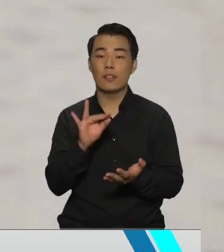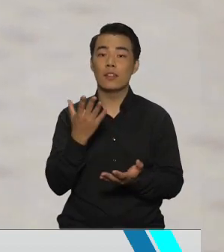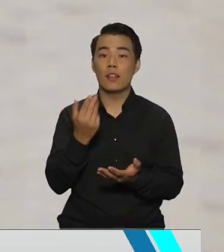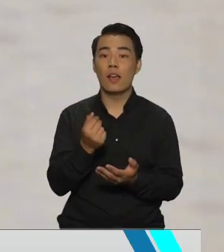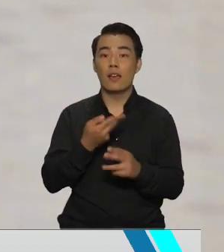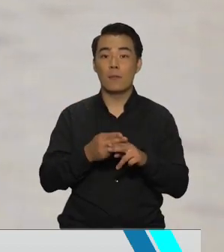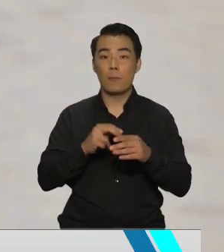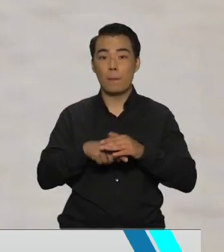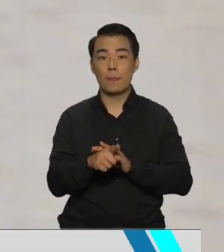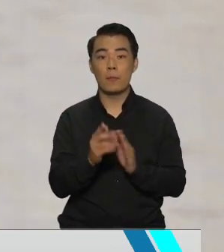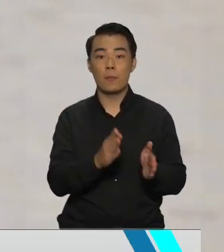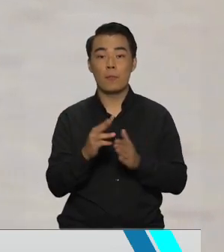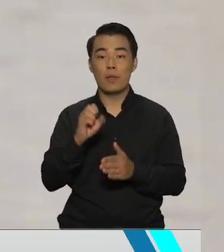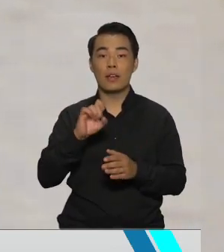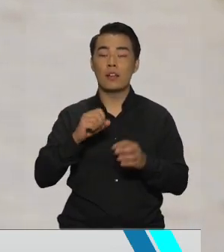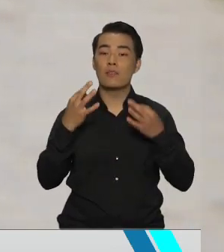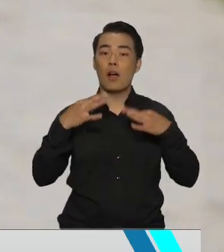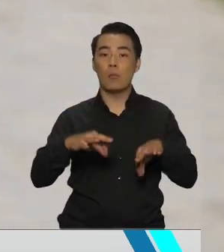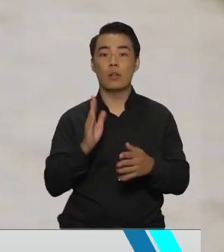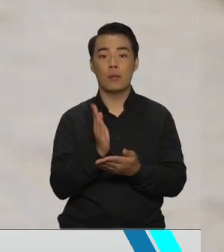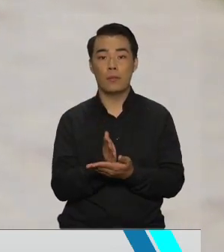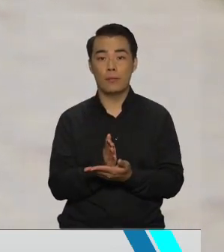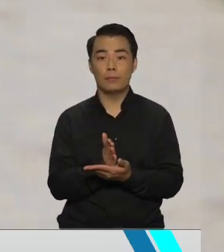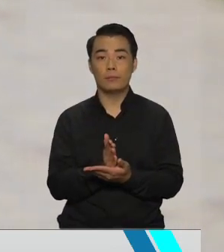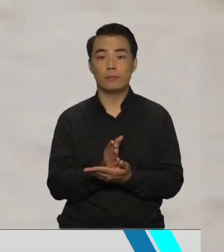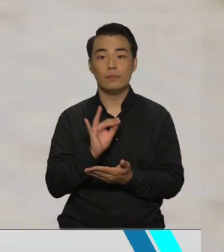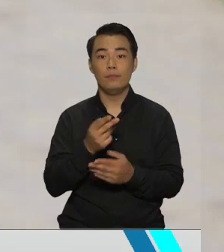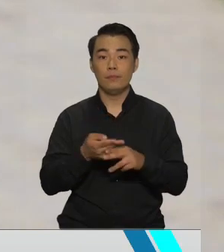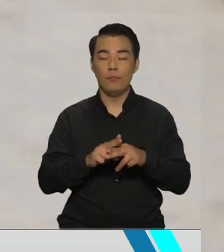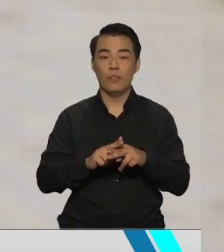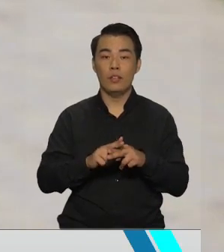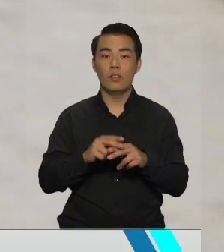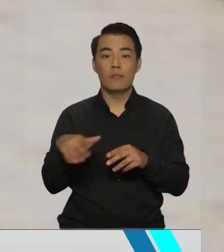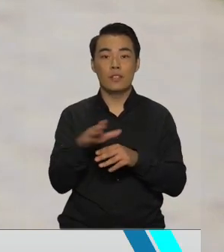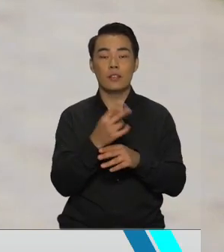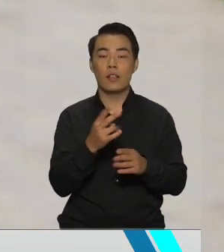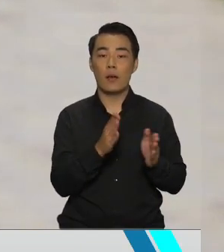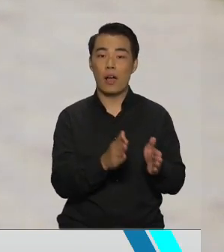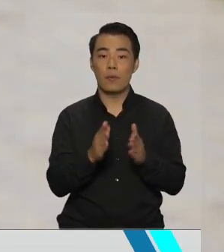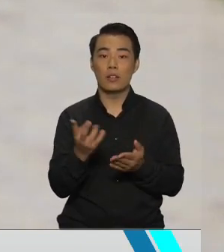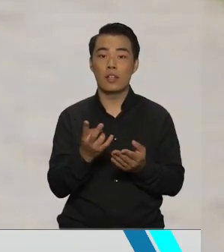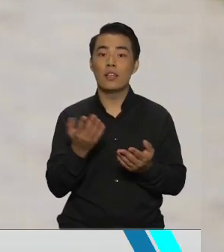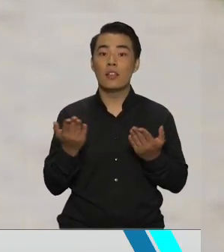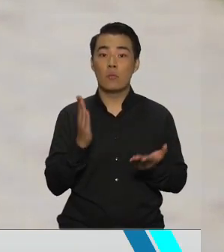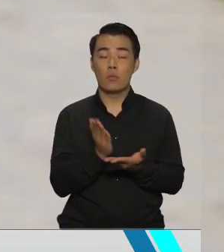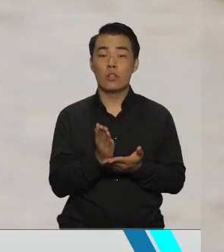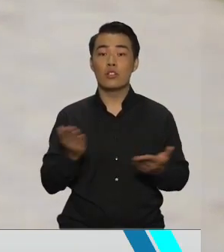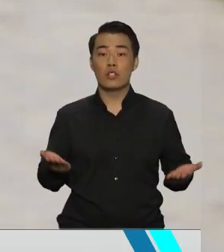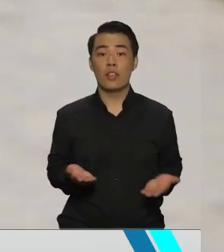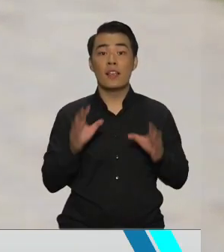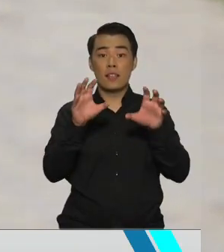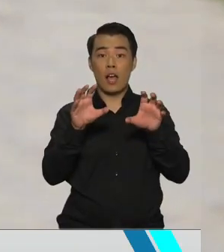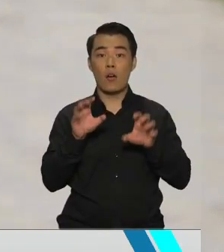даются определенные свободы нам. И его, конечно, нужно всем соблюдать. Если мы будем жить по Конституции,